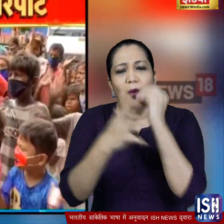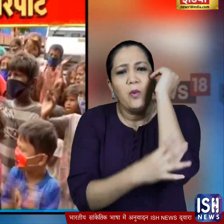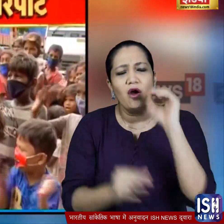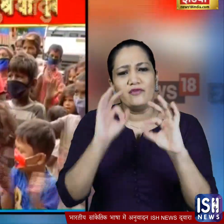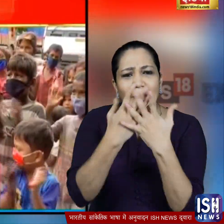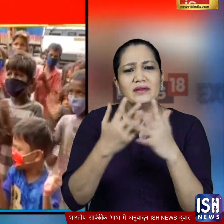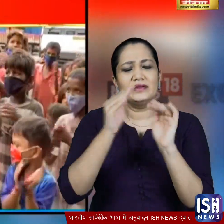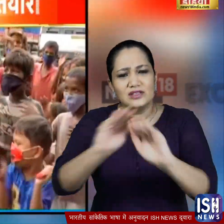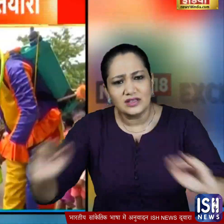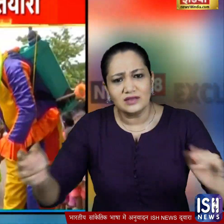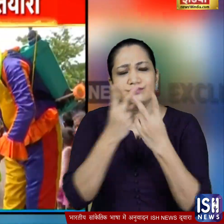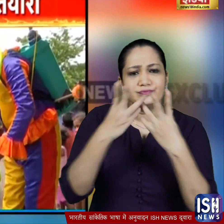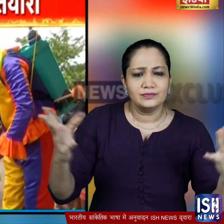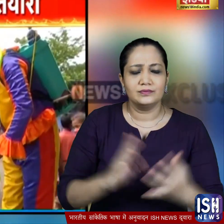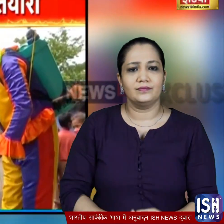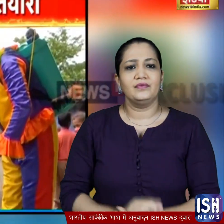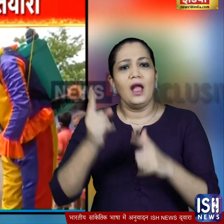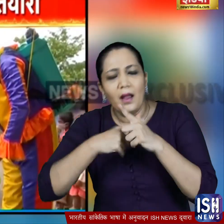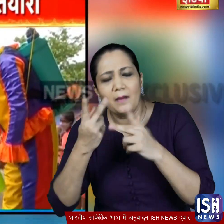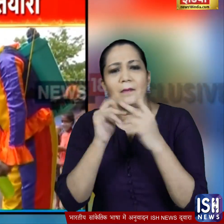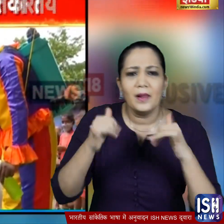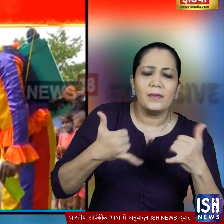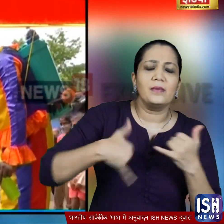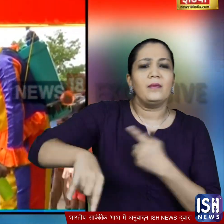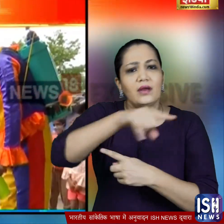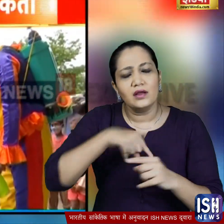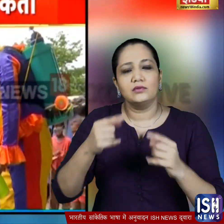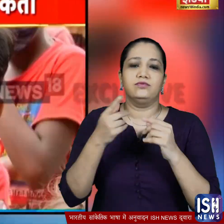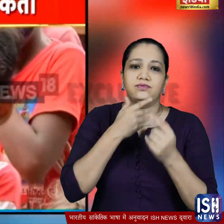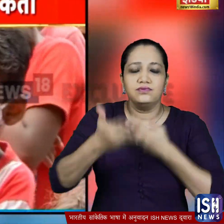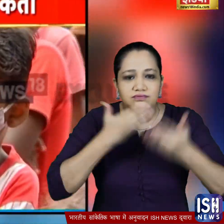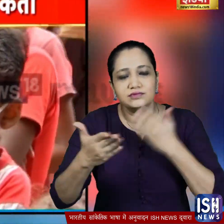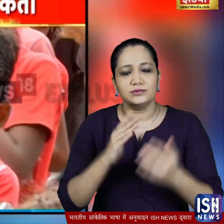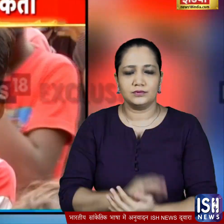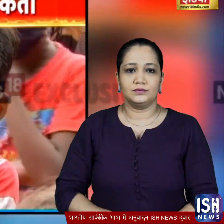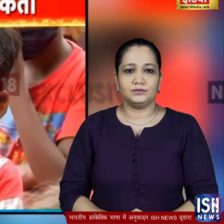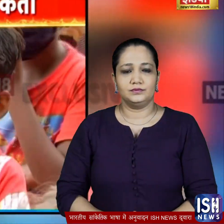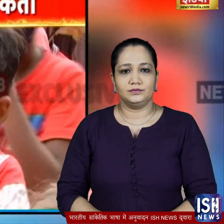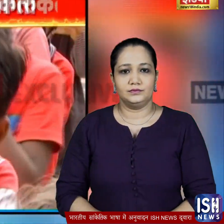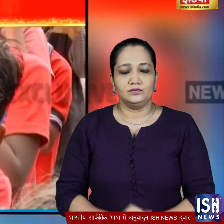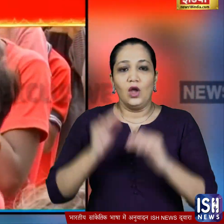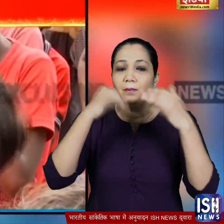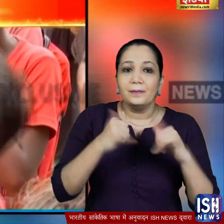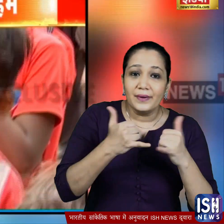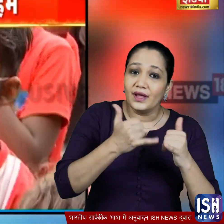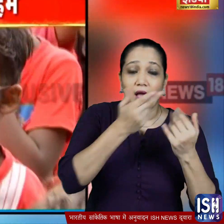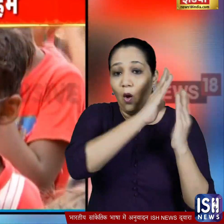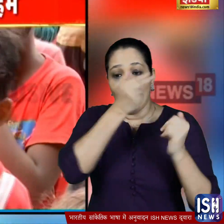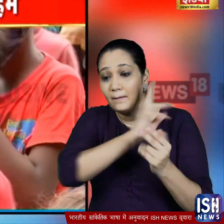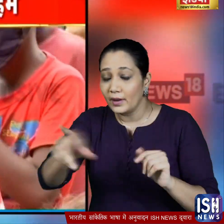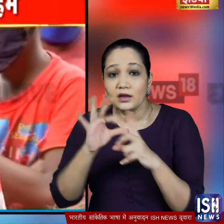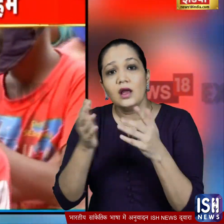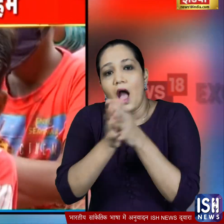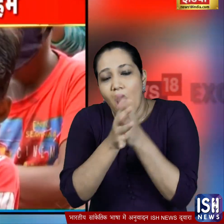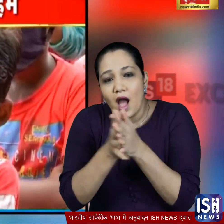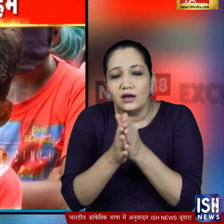से ताल्लुक रखने वाले बच्चों को खेल खेल में कोरोना से बचाव के कई तरीके सिखाए। बाहर से खेल के घर पे आएंगे तो हाथ धोना